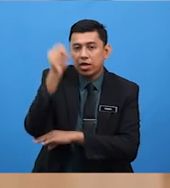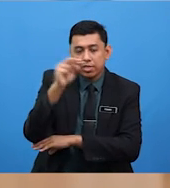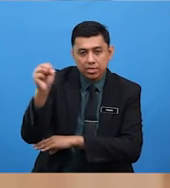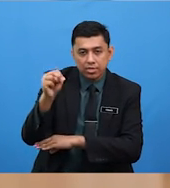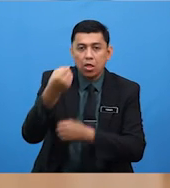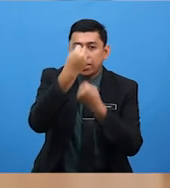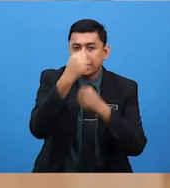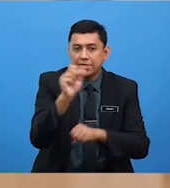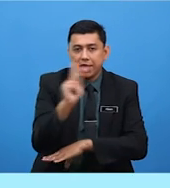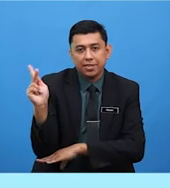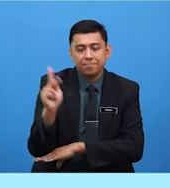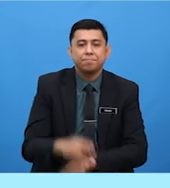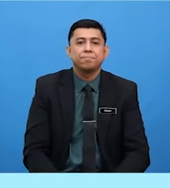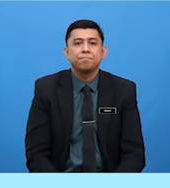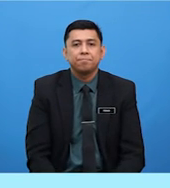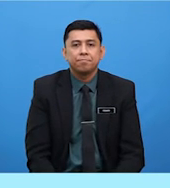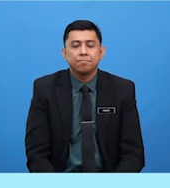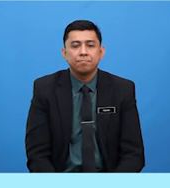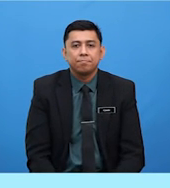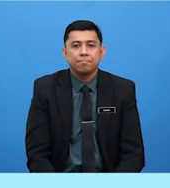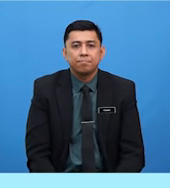yang cikgu sediakan.